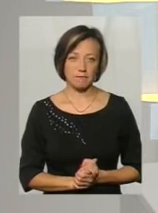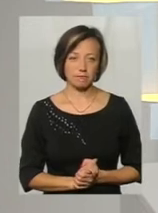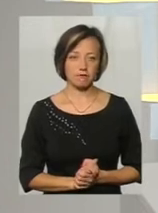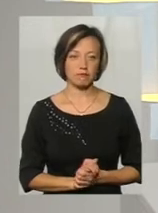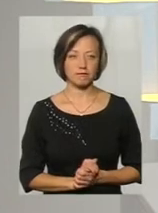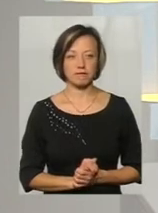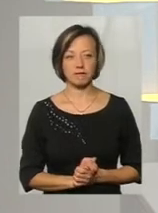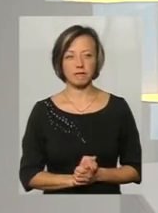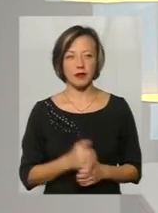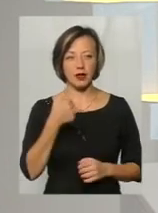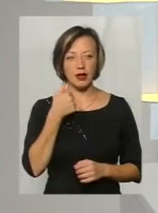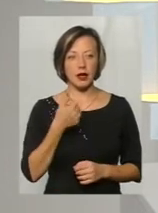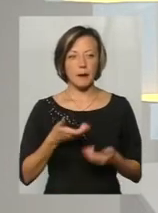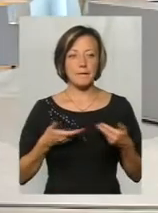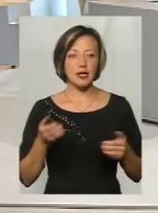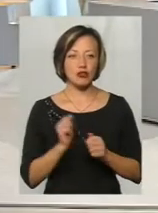часто стикаємося,